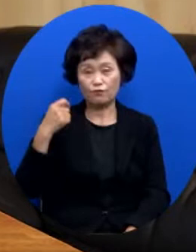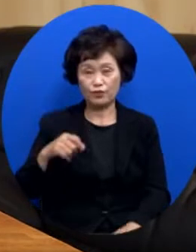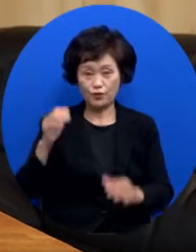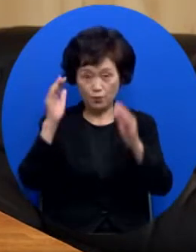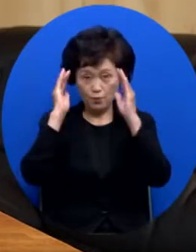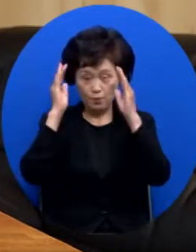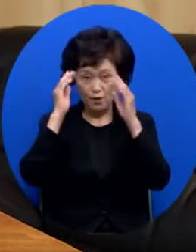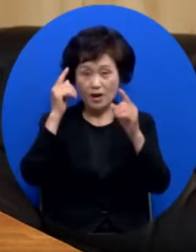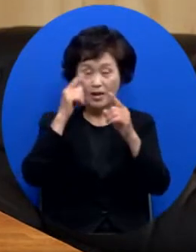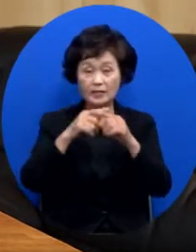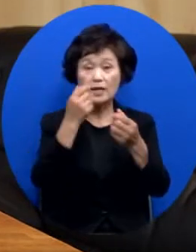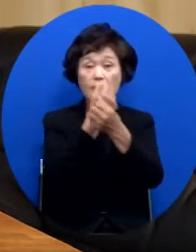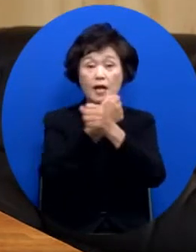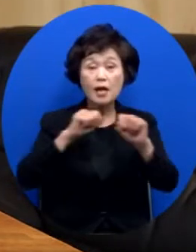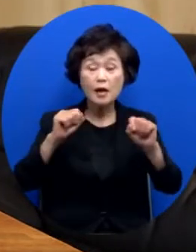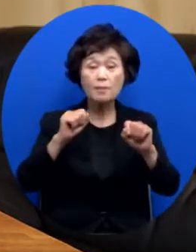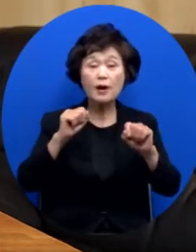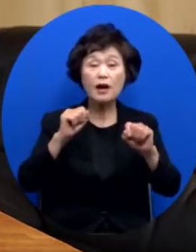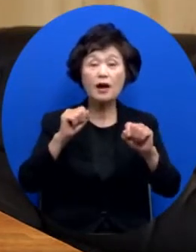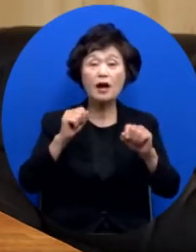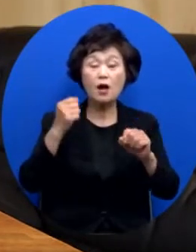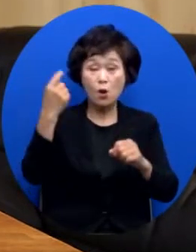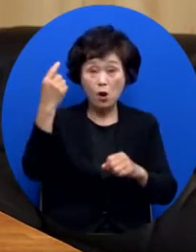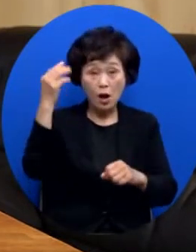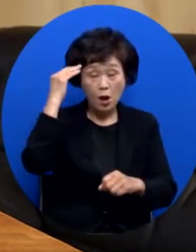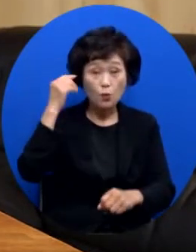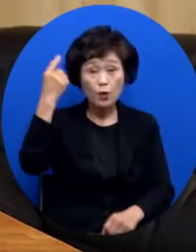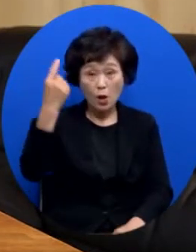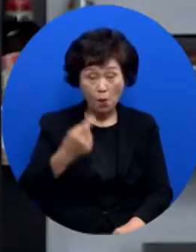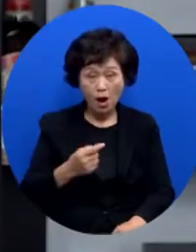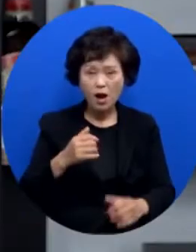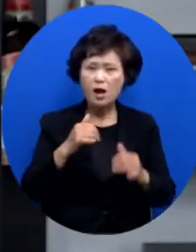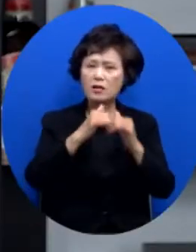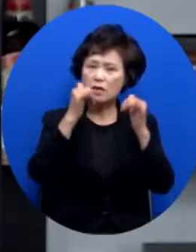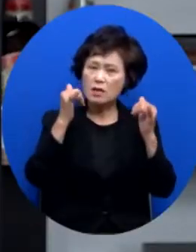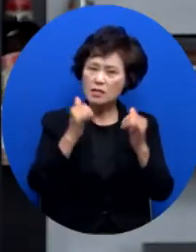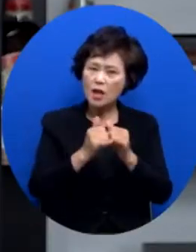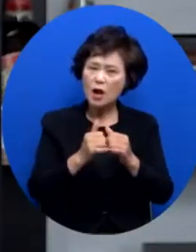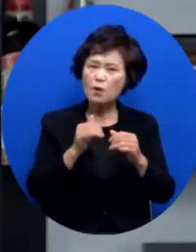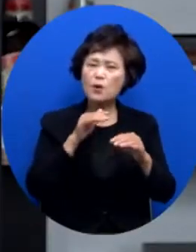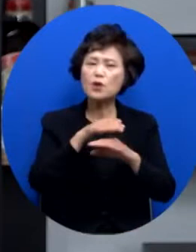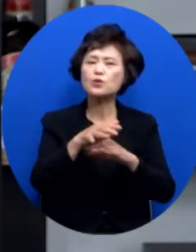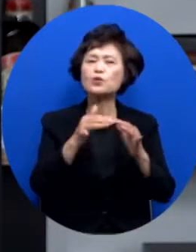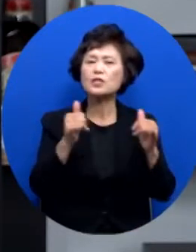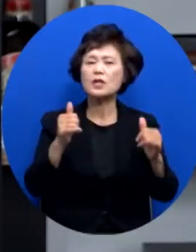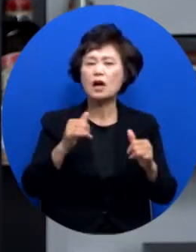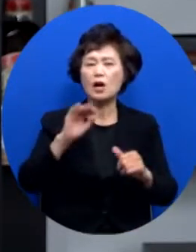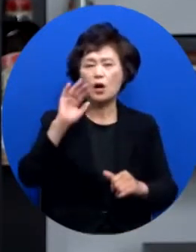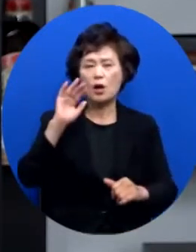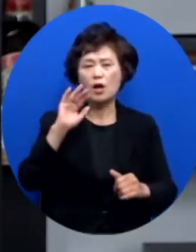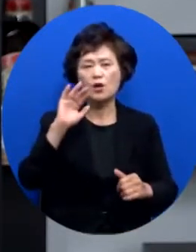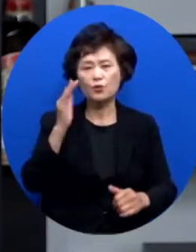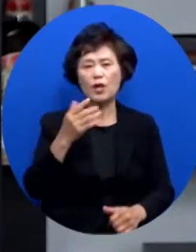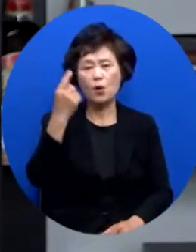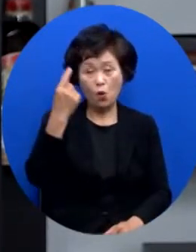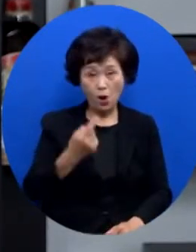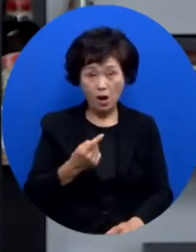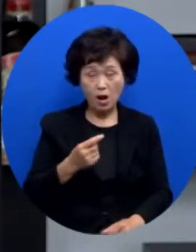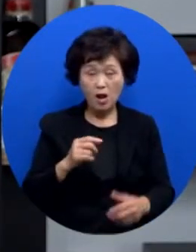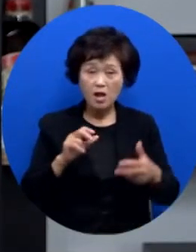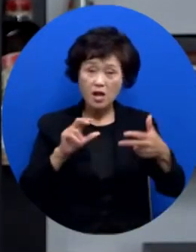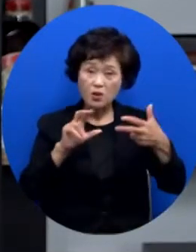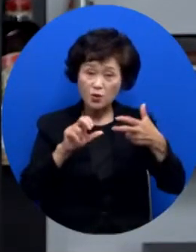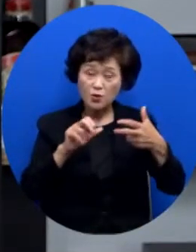이제 해방돼서 들어오셨는데 사회주의자가 돼서 들어오셨어요. 그러면서 6.25 전까지 사회운동